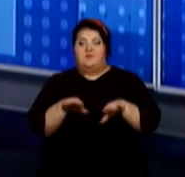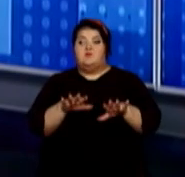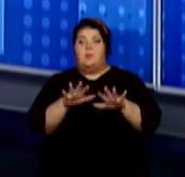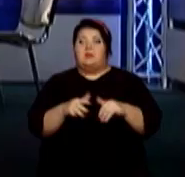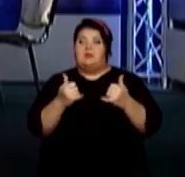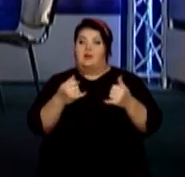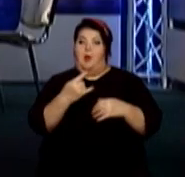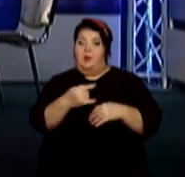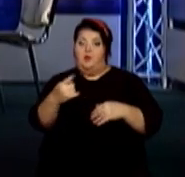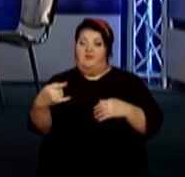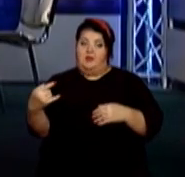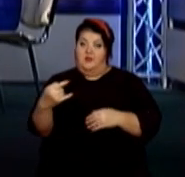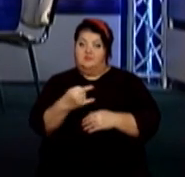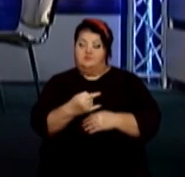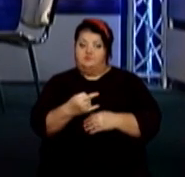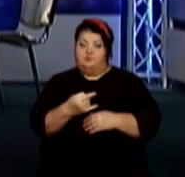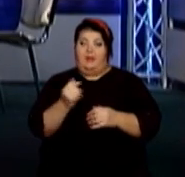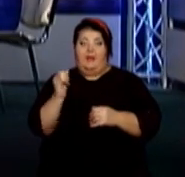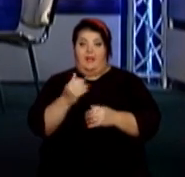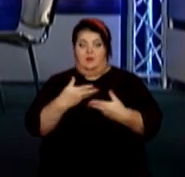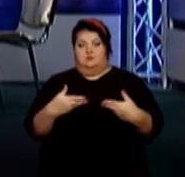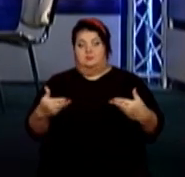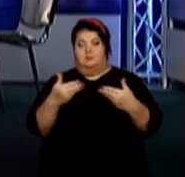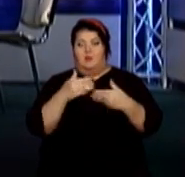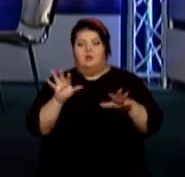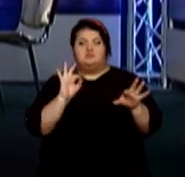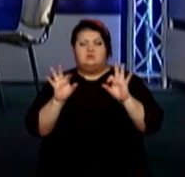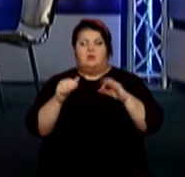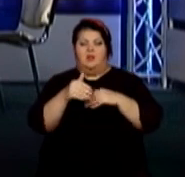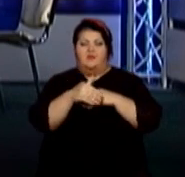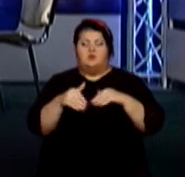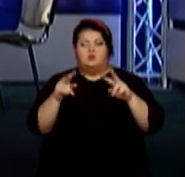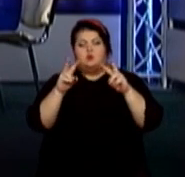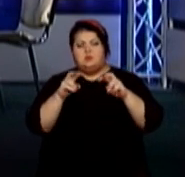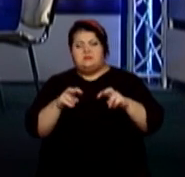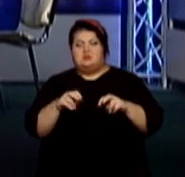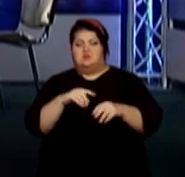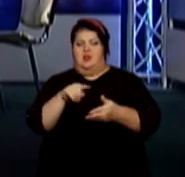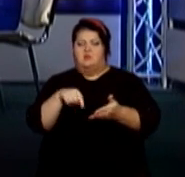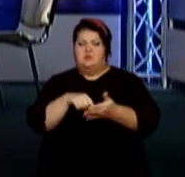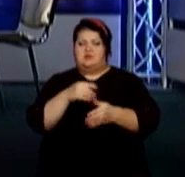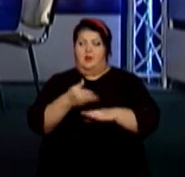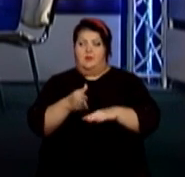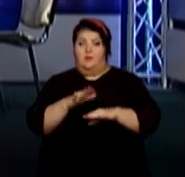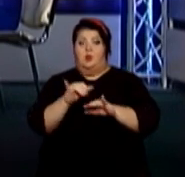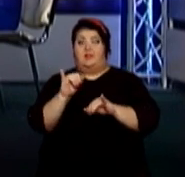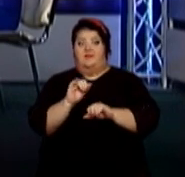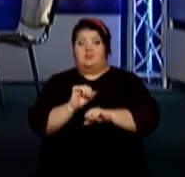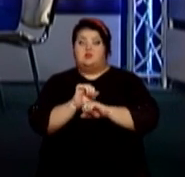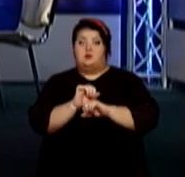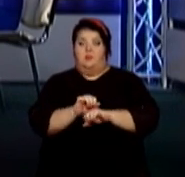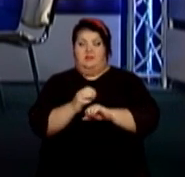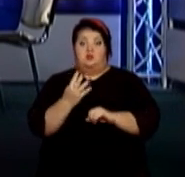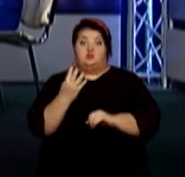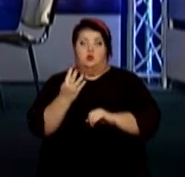паркуванням. І ми перебирали багато вулиць, досліджували багато вулиць в місті Полтаві і зупинилися на